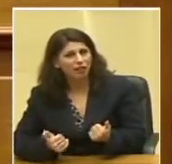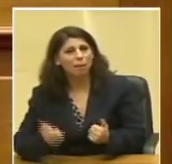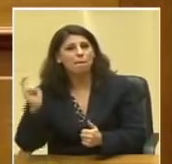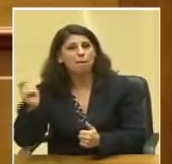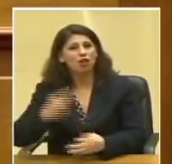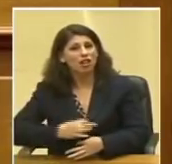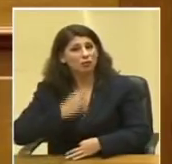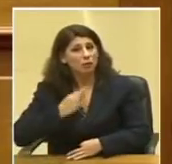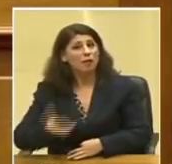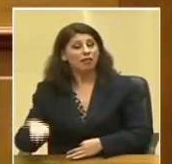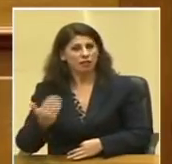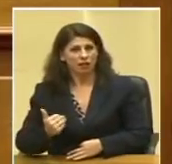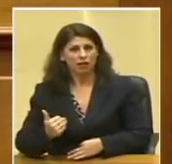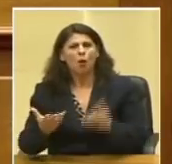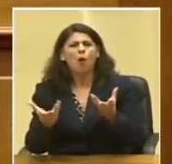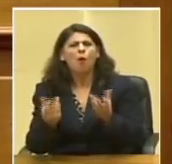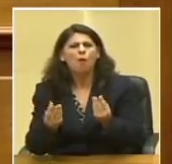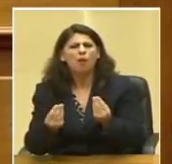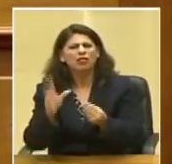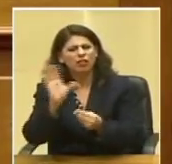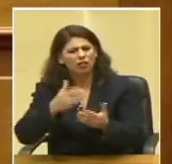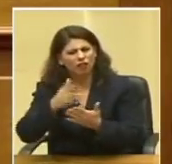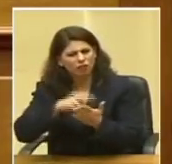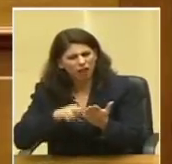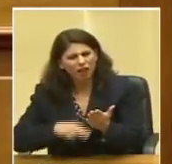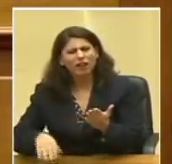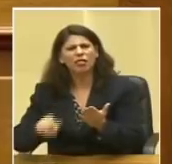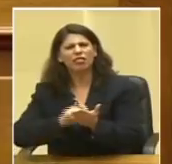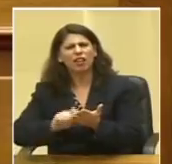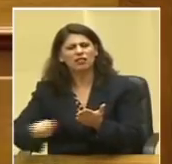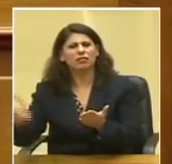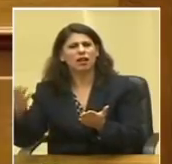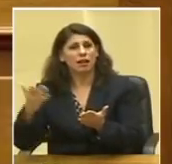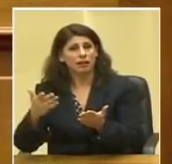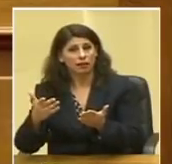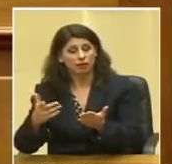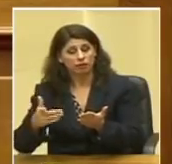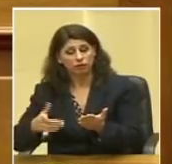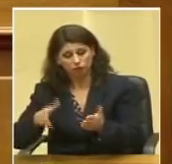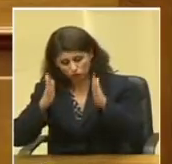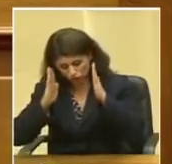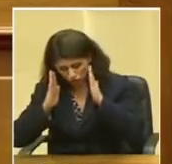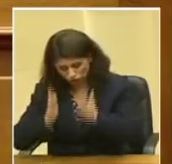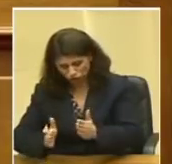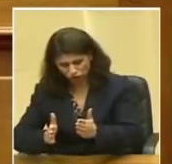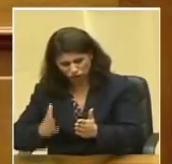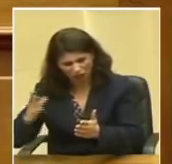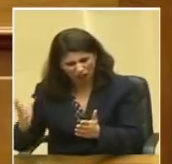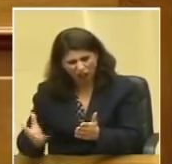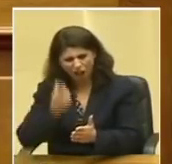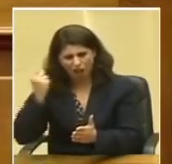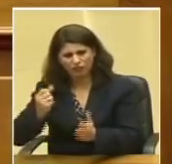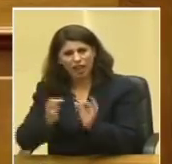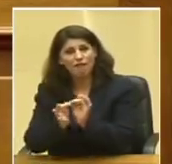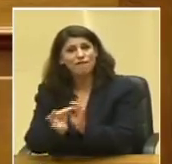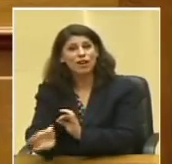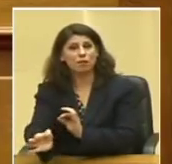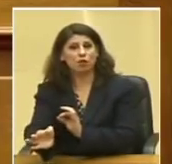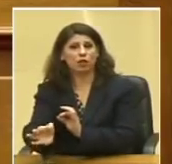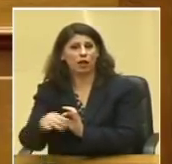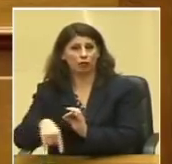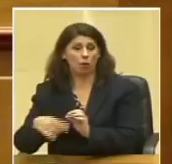ενημέρωσης έγραψαν κατά σειρά για απαρέγκλητη εφαρμογή του μέτρου, αργότερα για μερική εφαρμογή